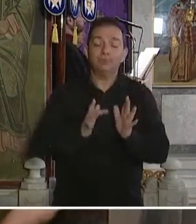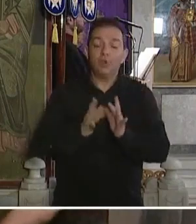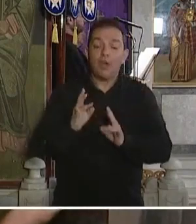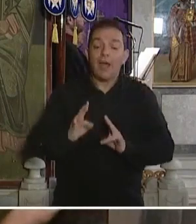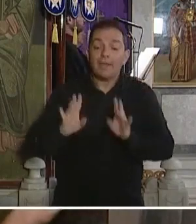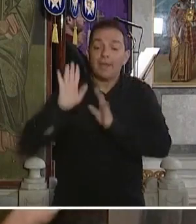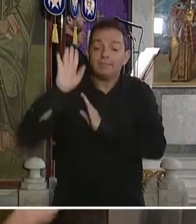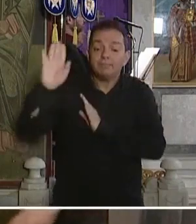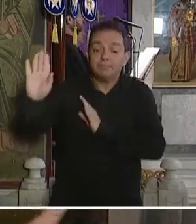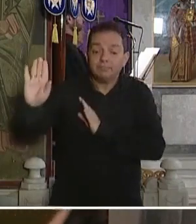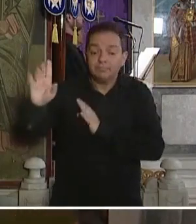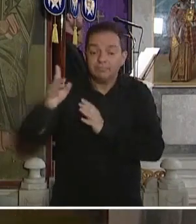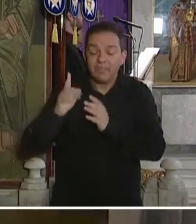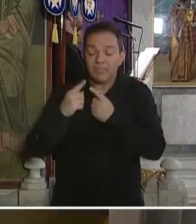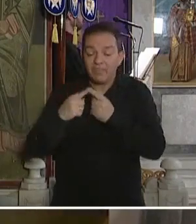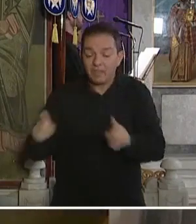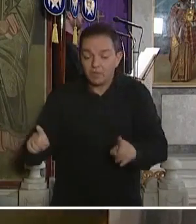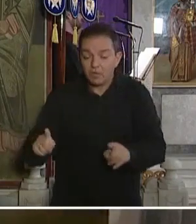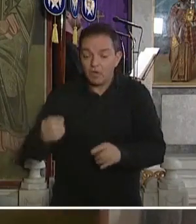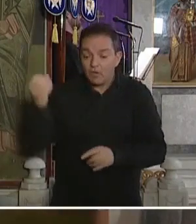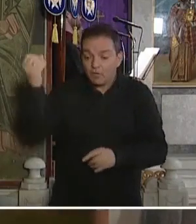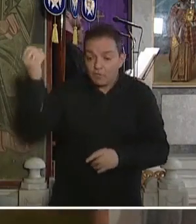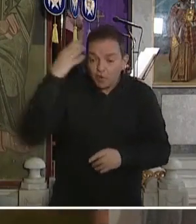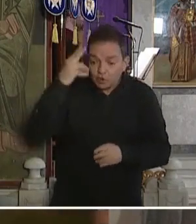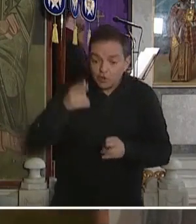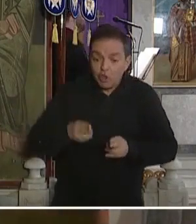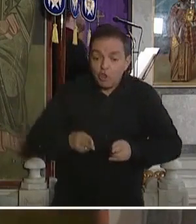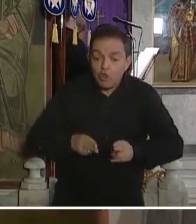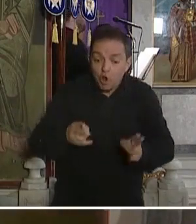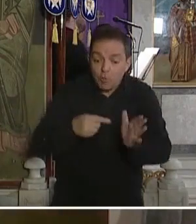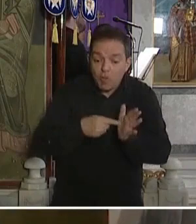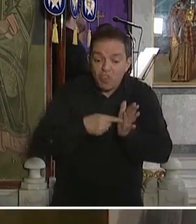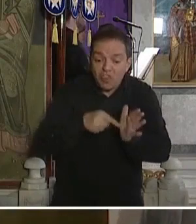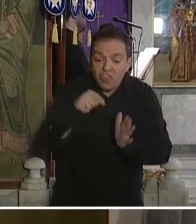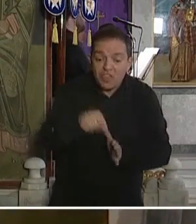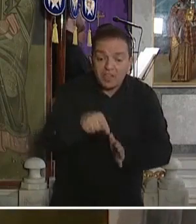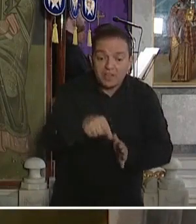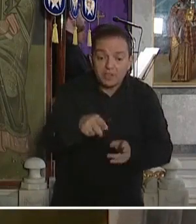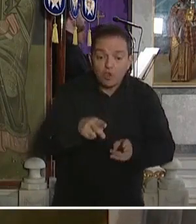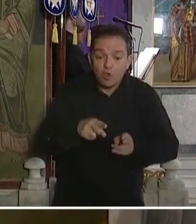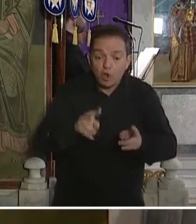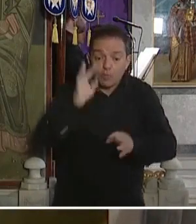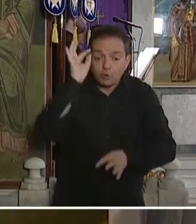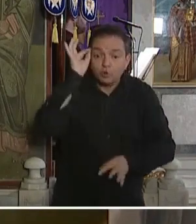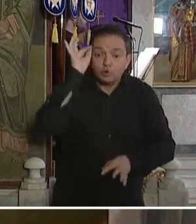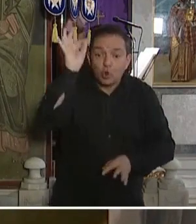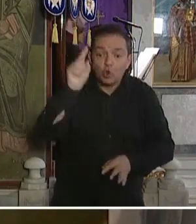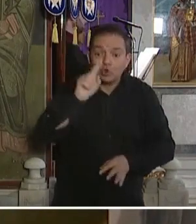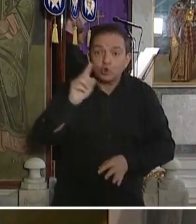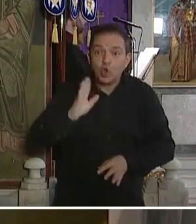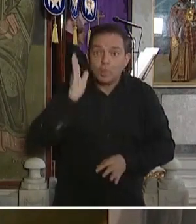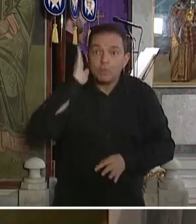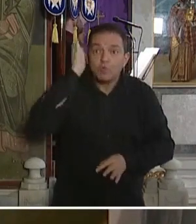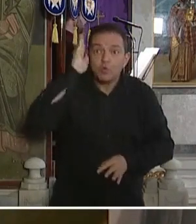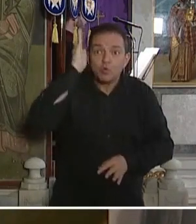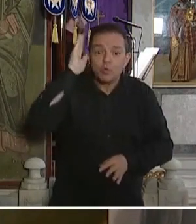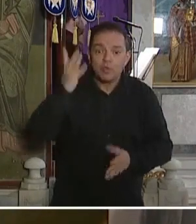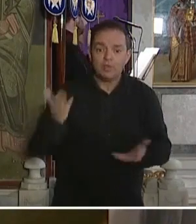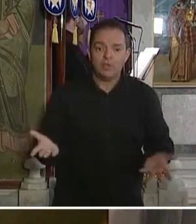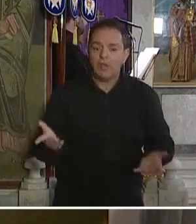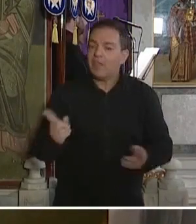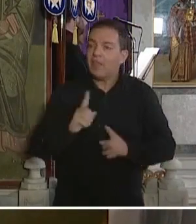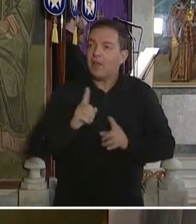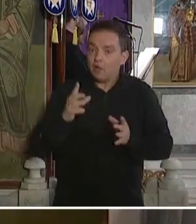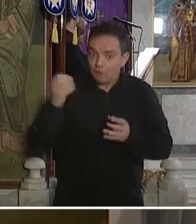το οποίο μας δείχνει τον δρόμο, που μας δείχνει το σκοπό μας, τον προορισμό μας, που δεν